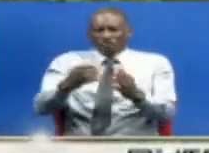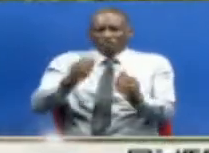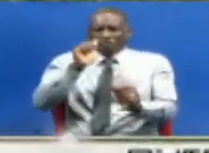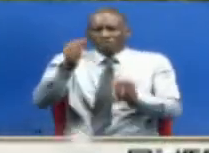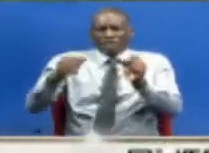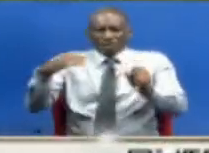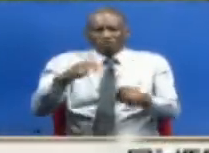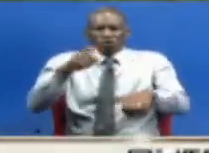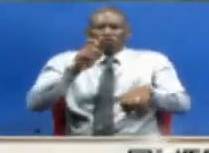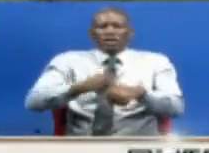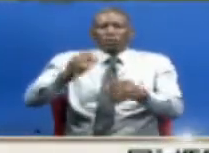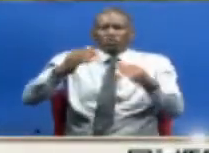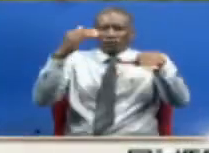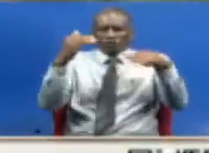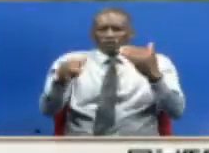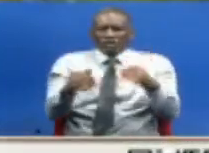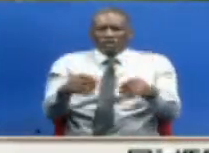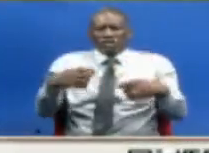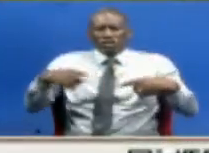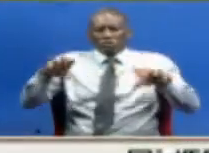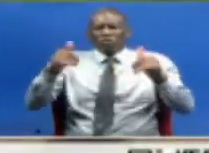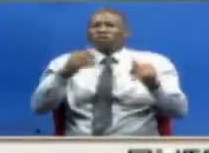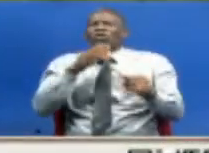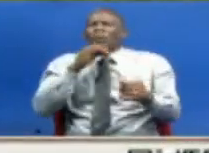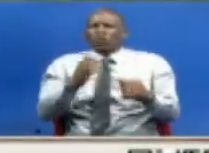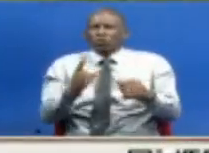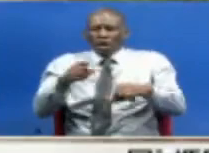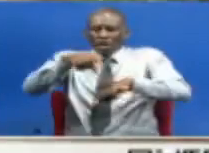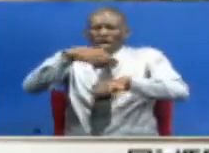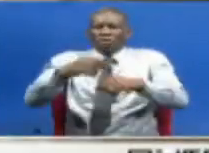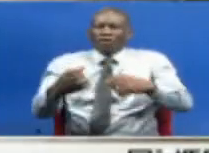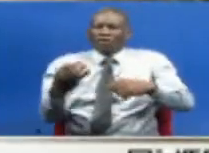Embu. Kama waling'aa kwa wanaume kwa saa